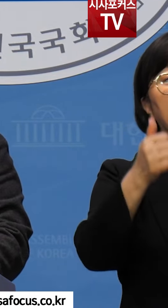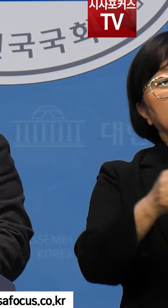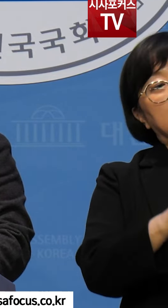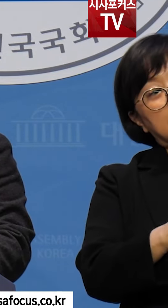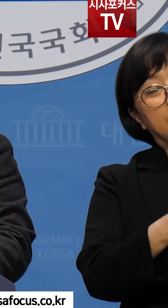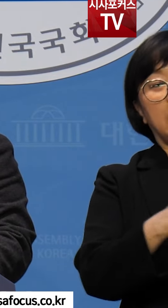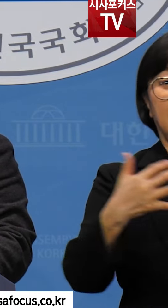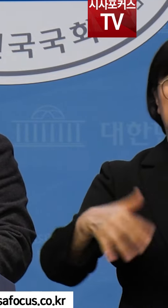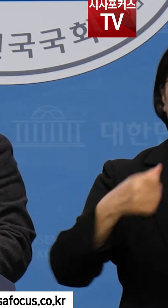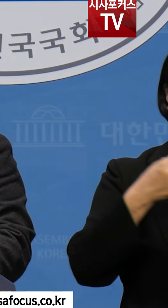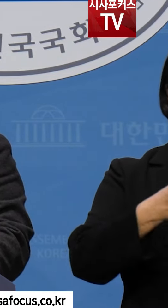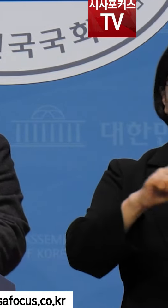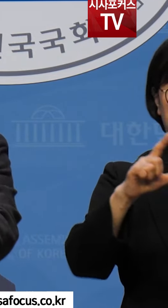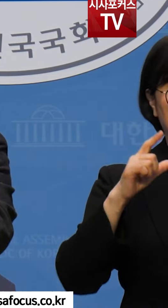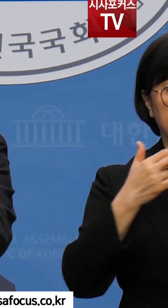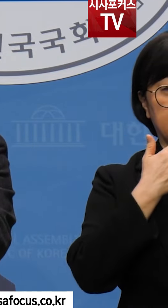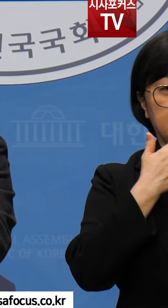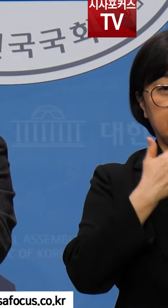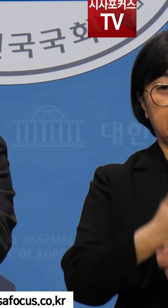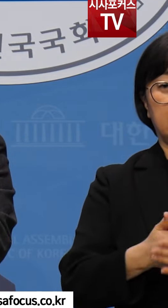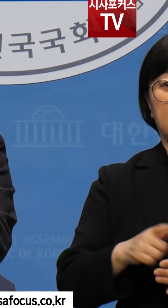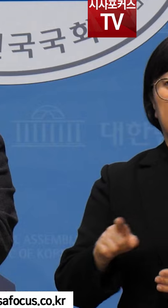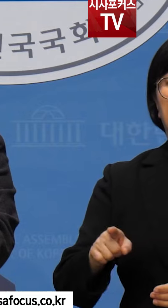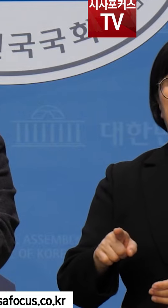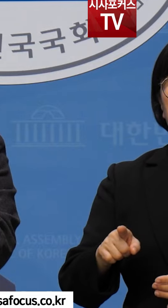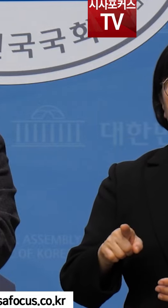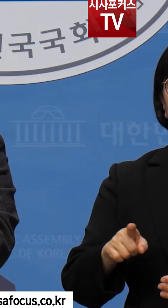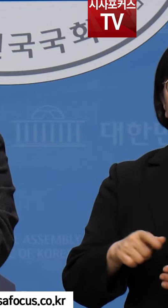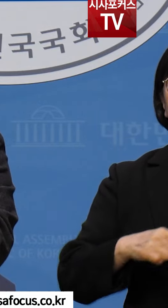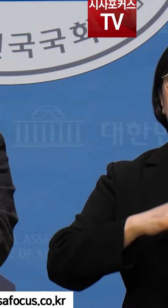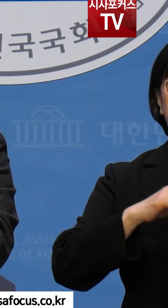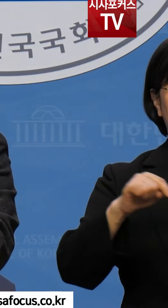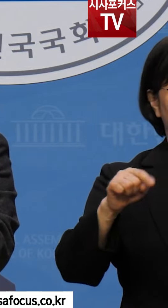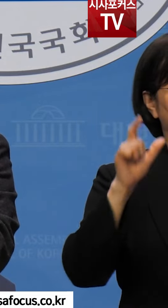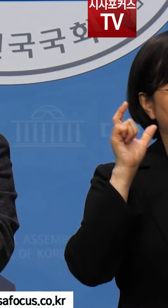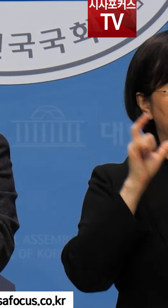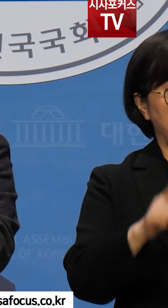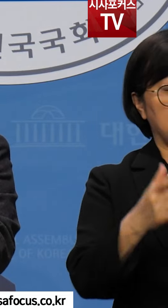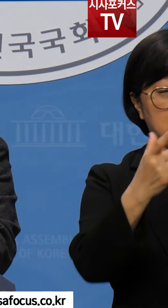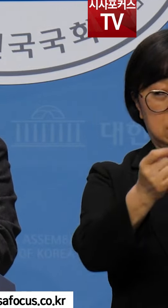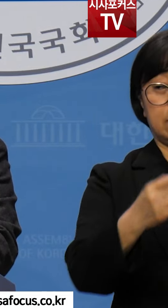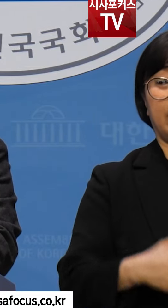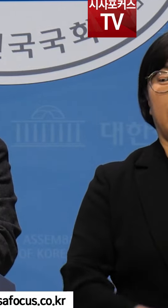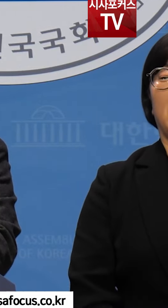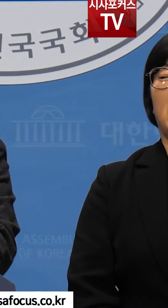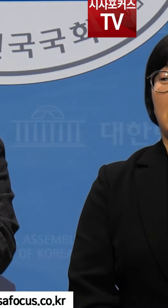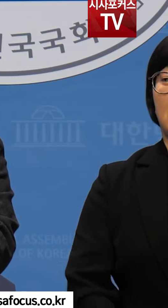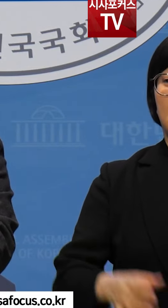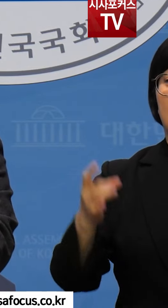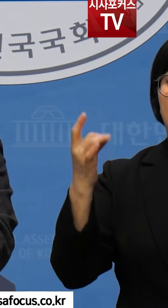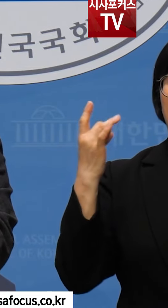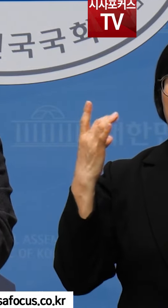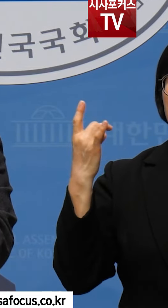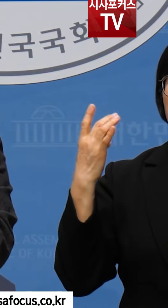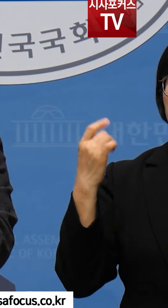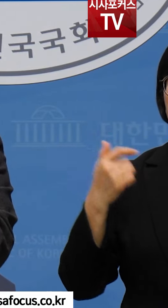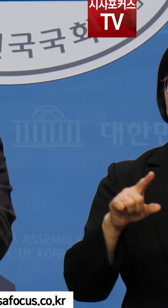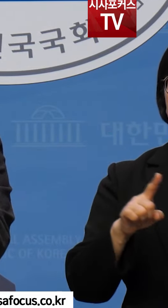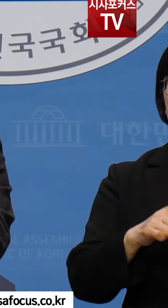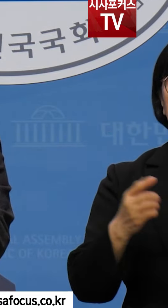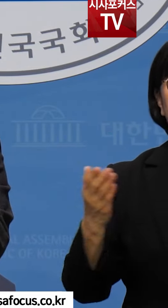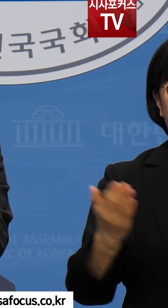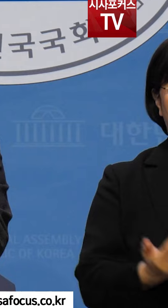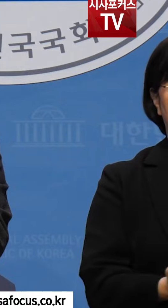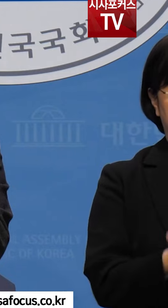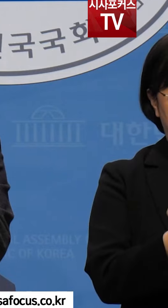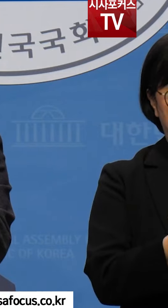판사님께서는 아직도 결정을 안 하고 계십니다. 다분히 정치적인 고민을 하시는 것 같은데요. 원래 주요